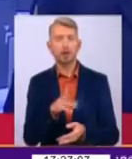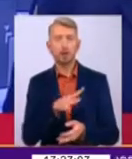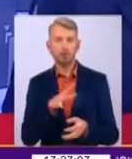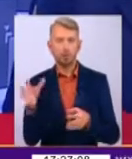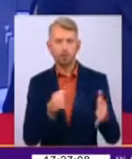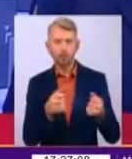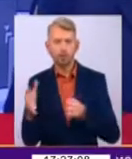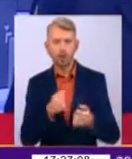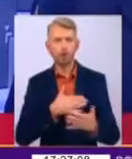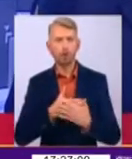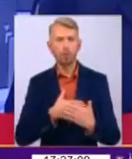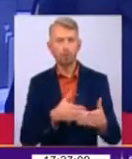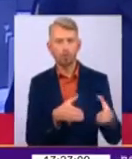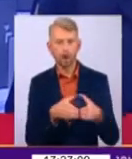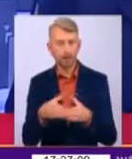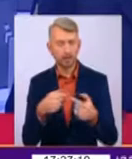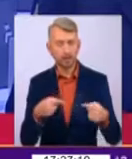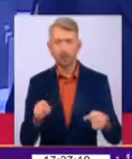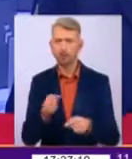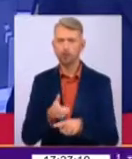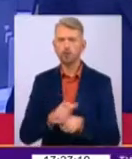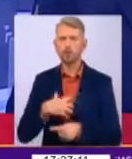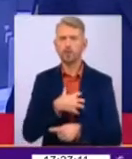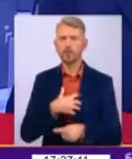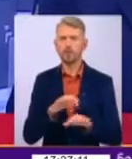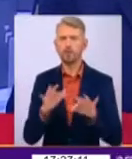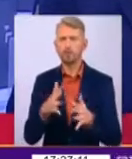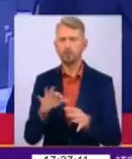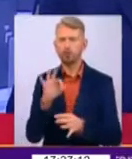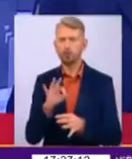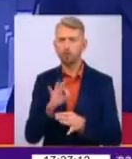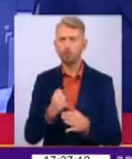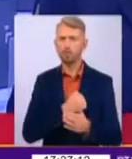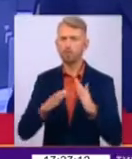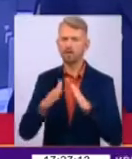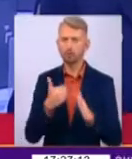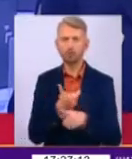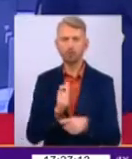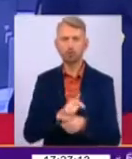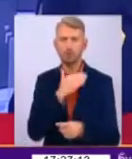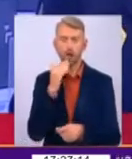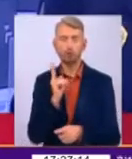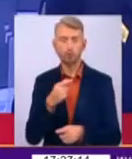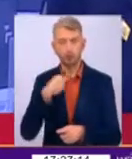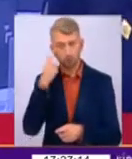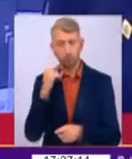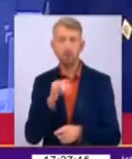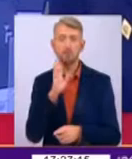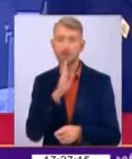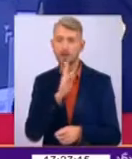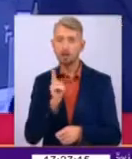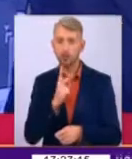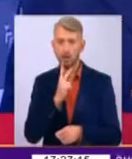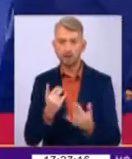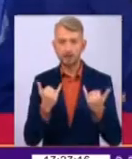формувалися добробати і так далі. До речі, тут дуже важливий момент і стосовно призову. Дуже багато хто, я думаю, матері, що дивиться